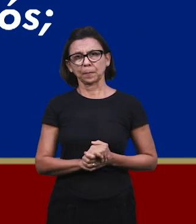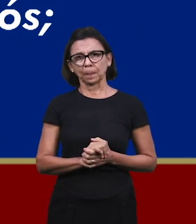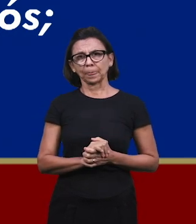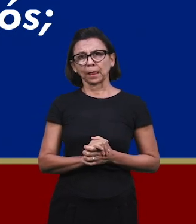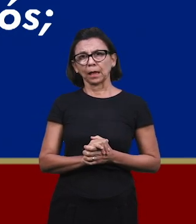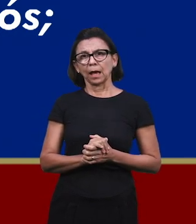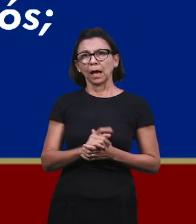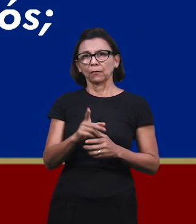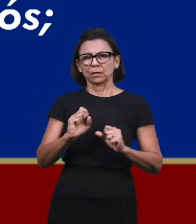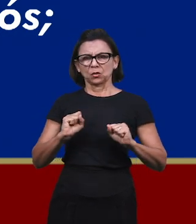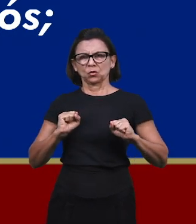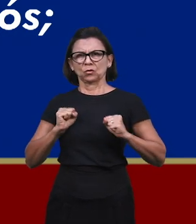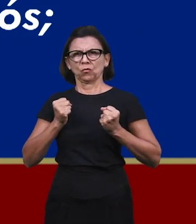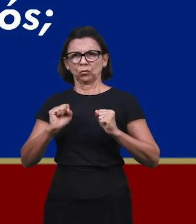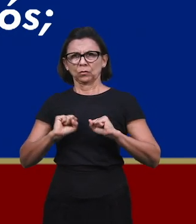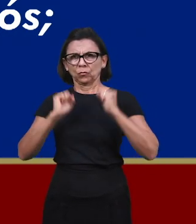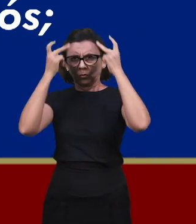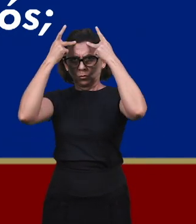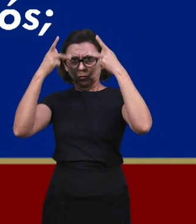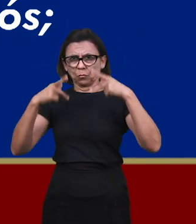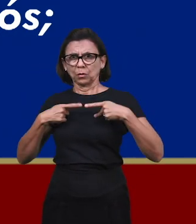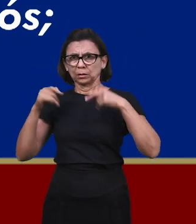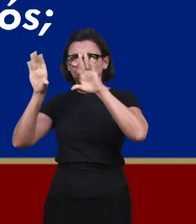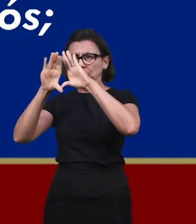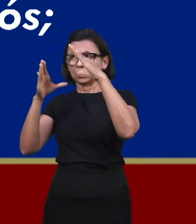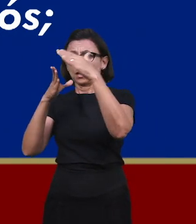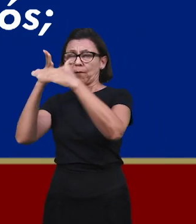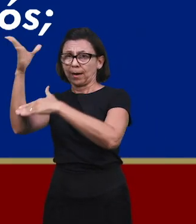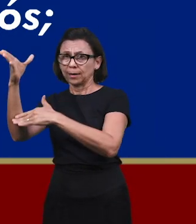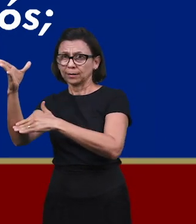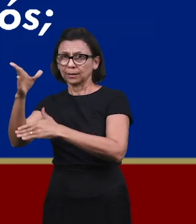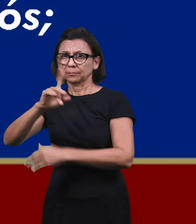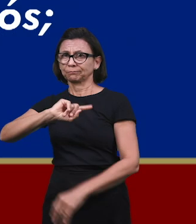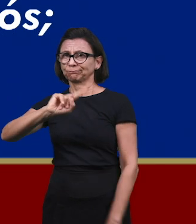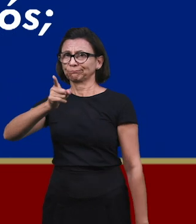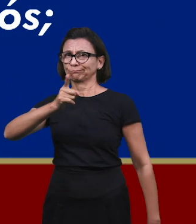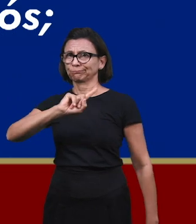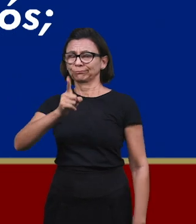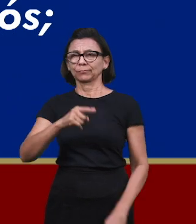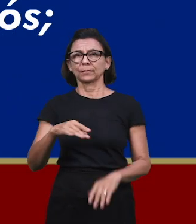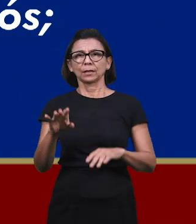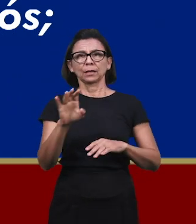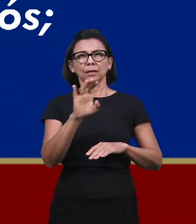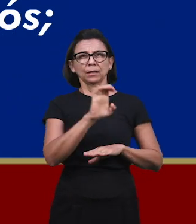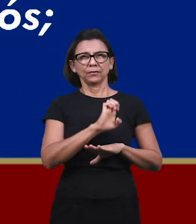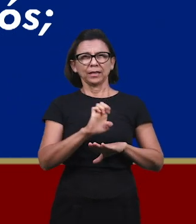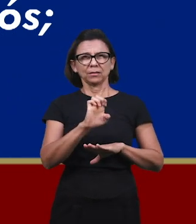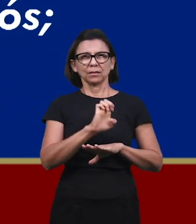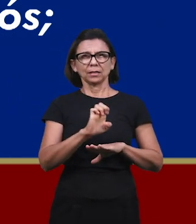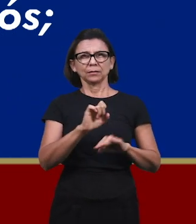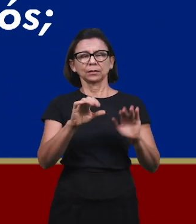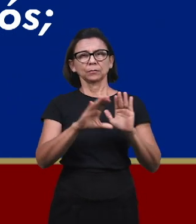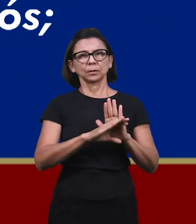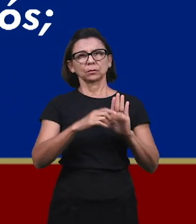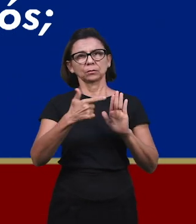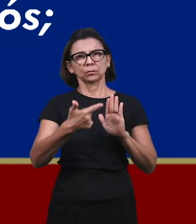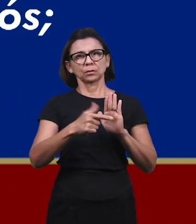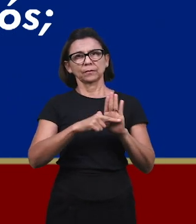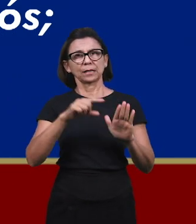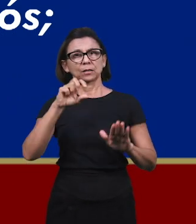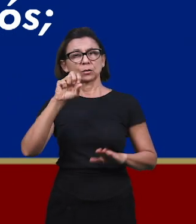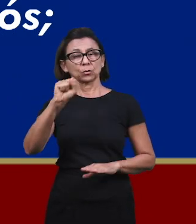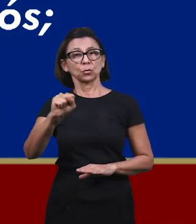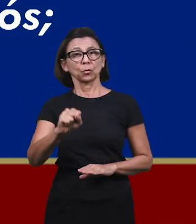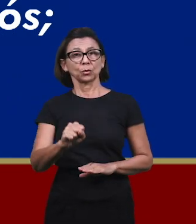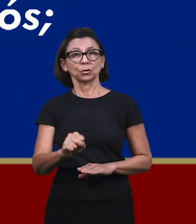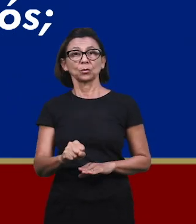Éphésiens, chapitre 2, verset 8. Parce que par la grâce vous êtes sauvés,